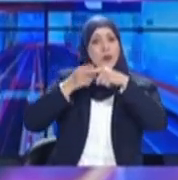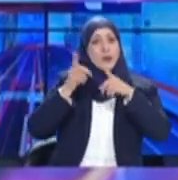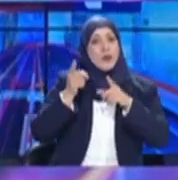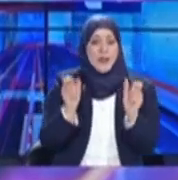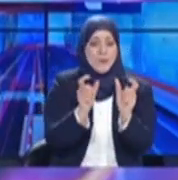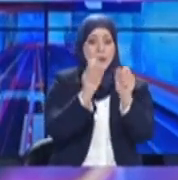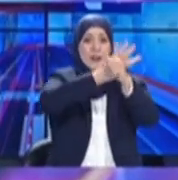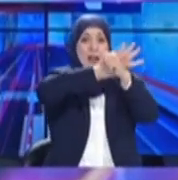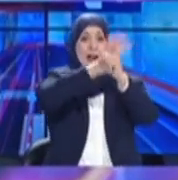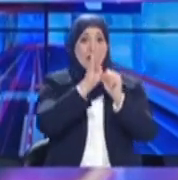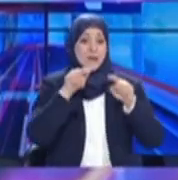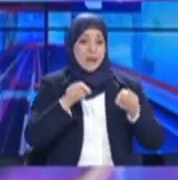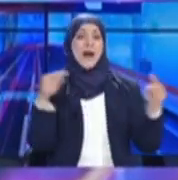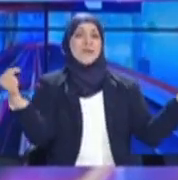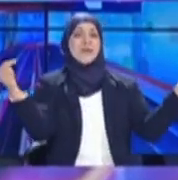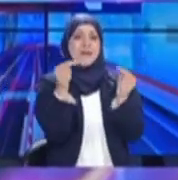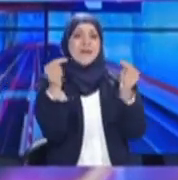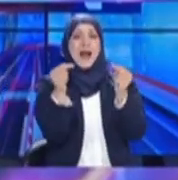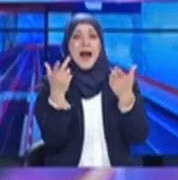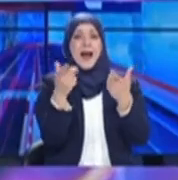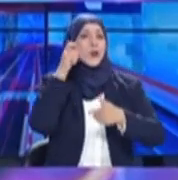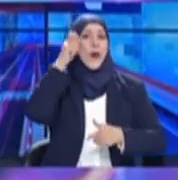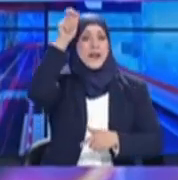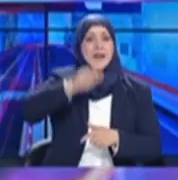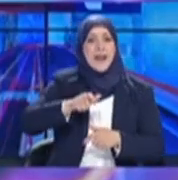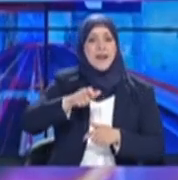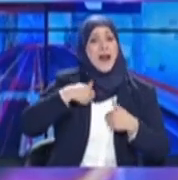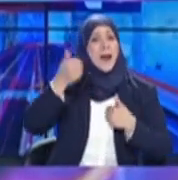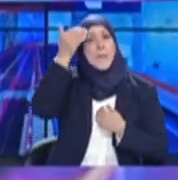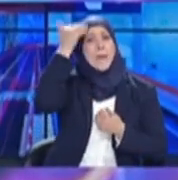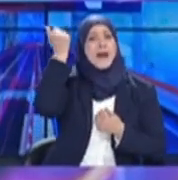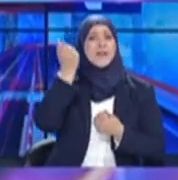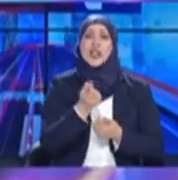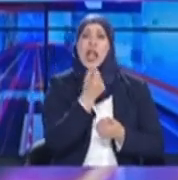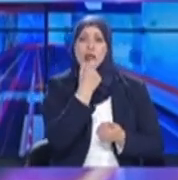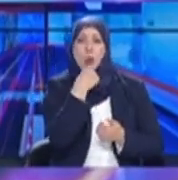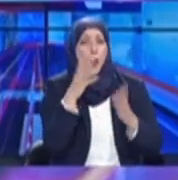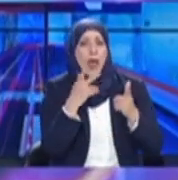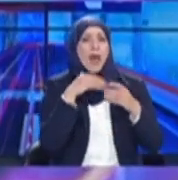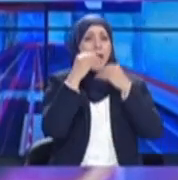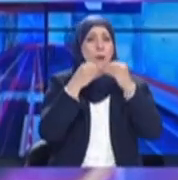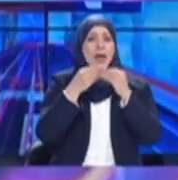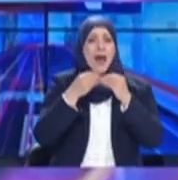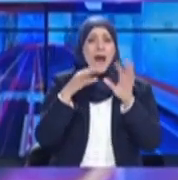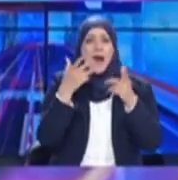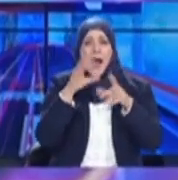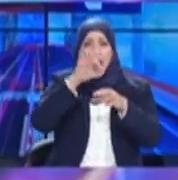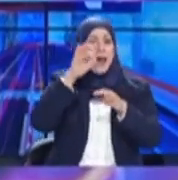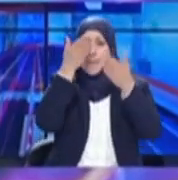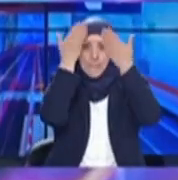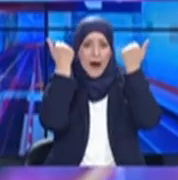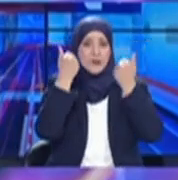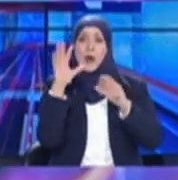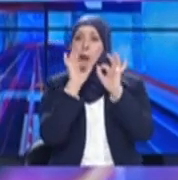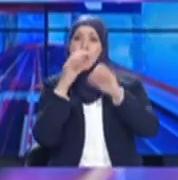اعتبروها عدوا ما نعرفوش الاسلحه لنجمه وجوب بها بما انه ما فيش الى حد الان تلقيح